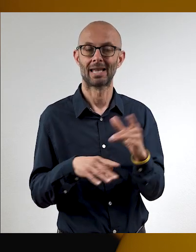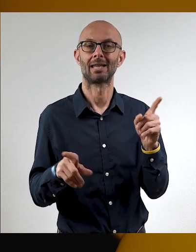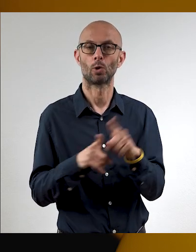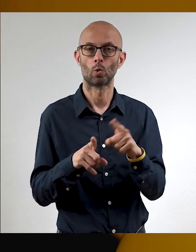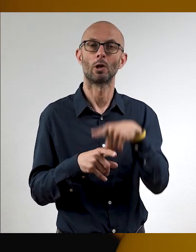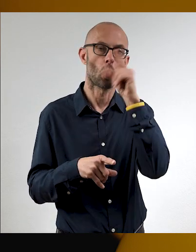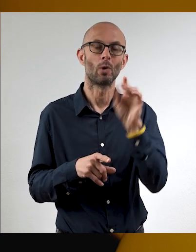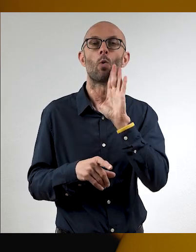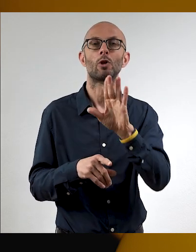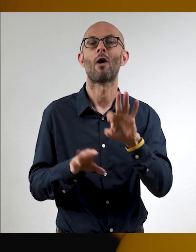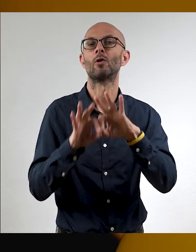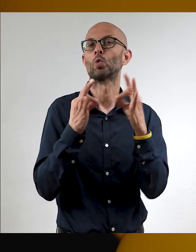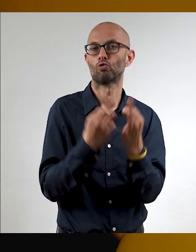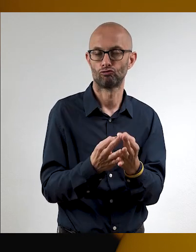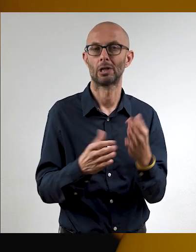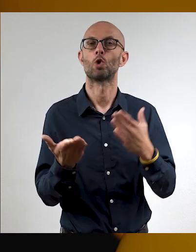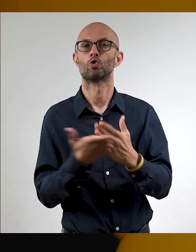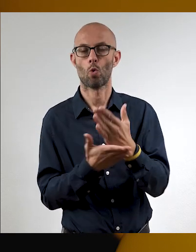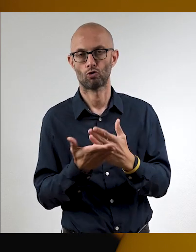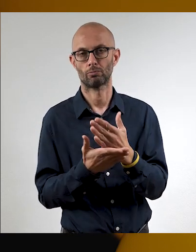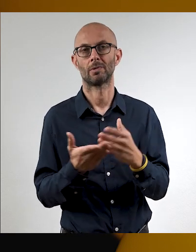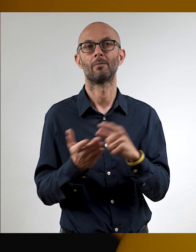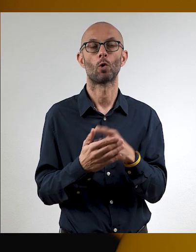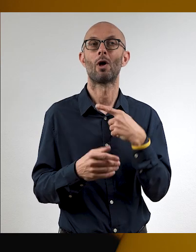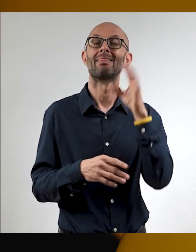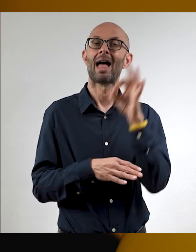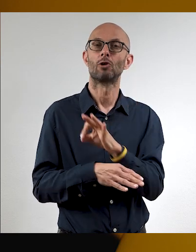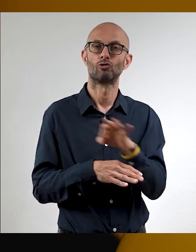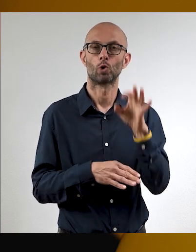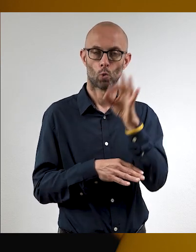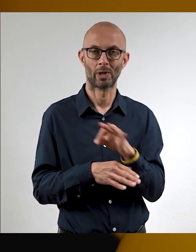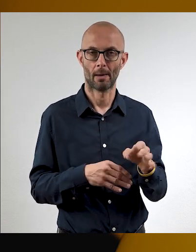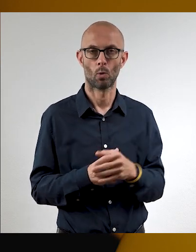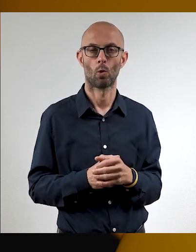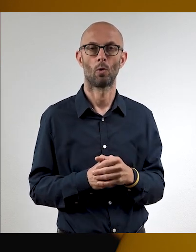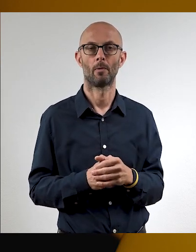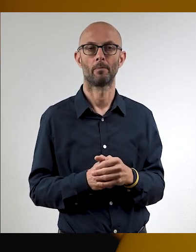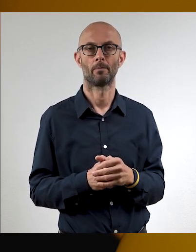tudi ljudje v njegovi družini, v službi. Skratka, ko načrtujemo